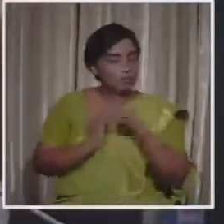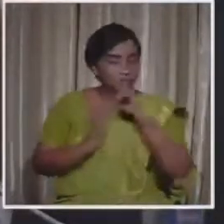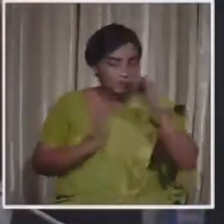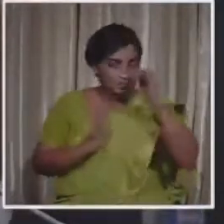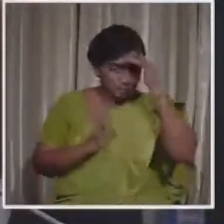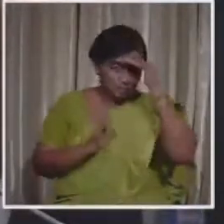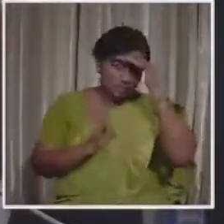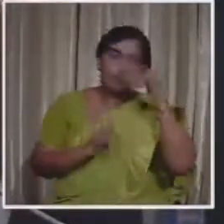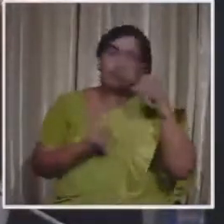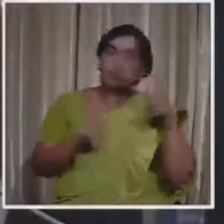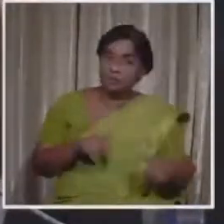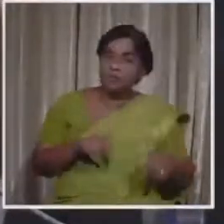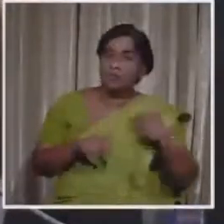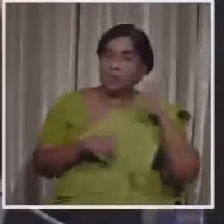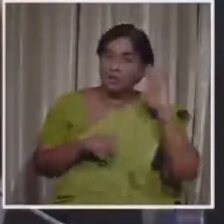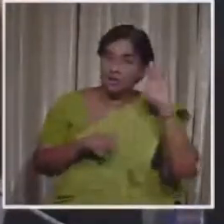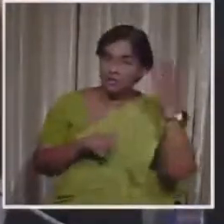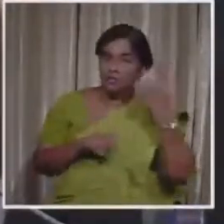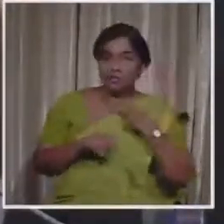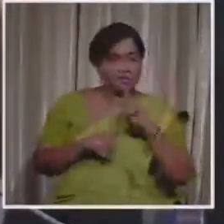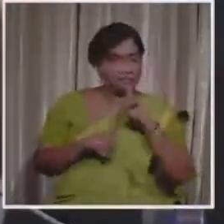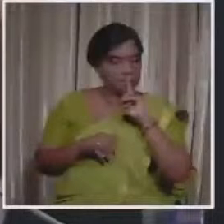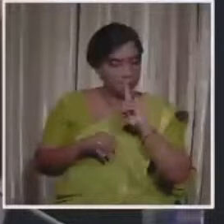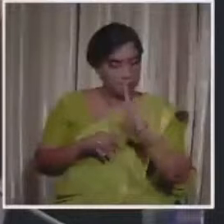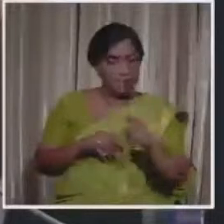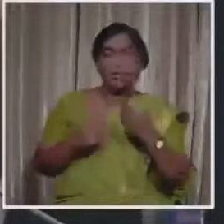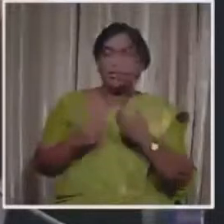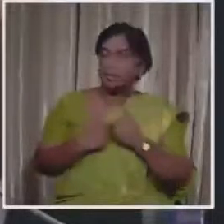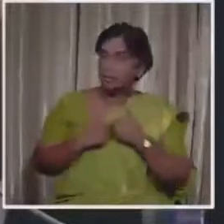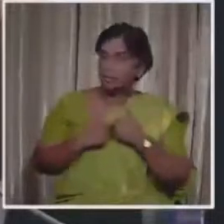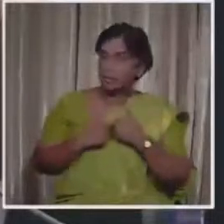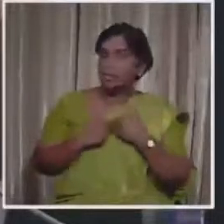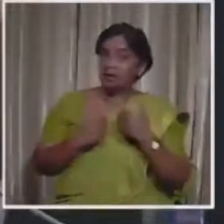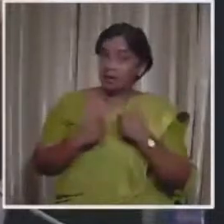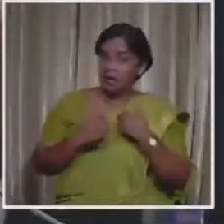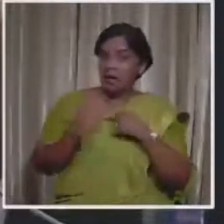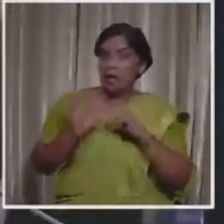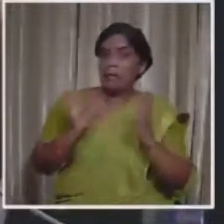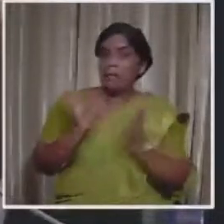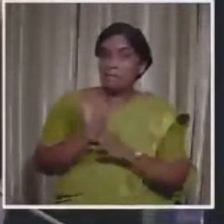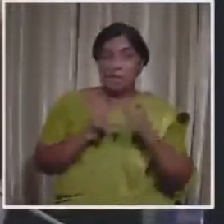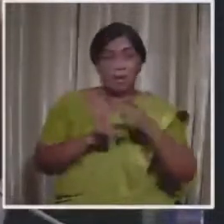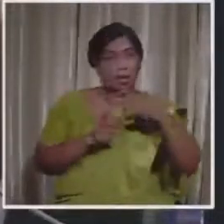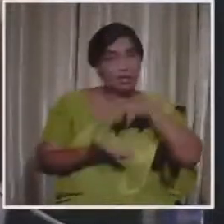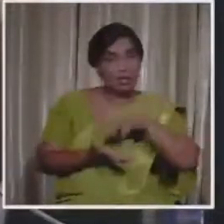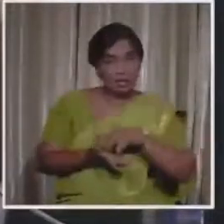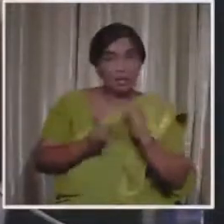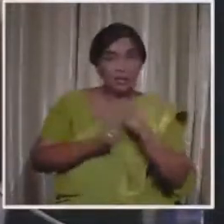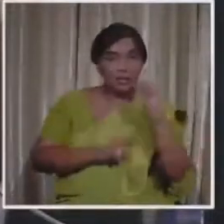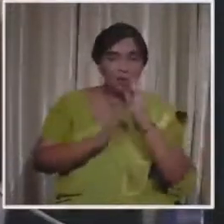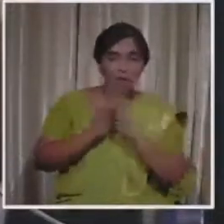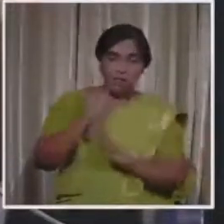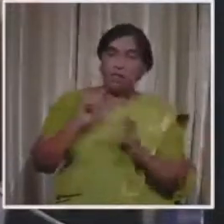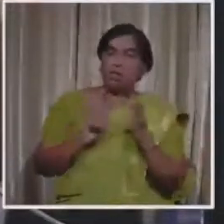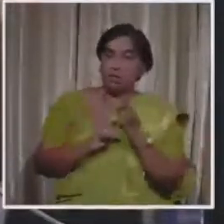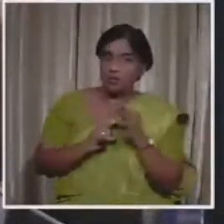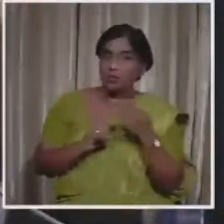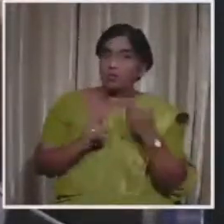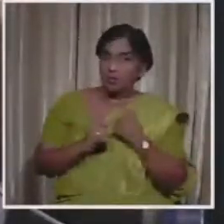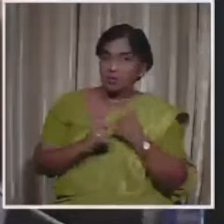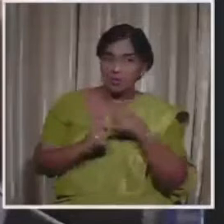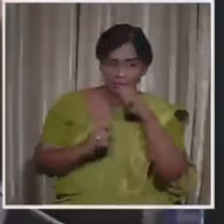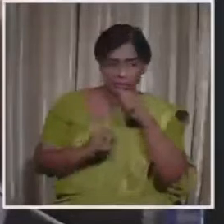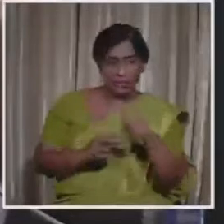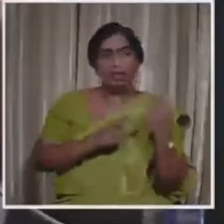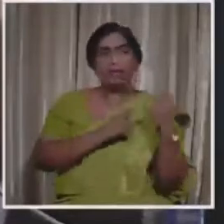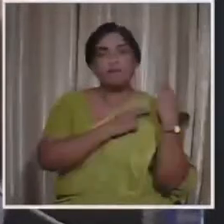කතානායකතුමනි මම විශේෂයෙන්ම මතක් කරන්න ඕන මගේ මං අම්පාර දිස්ත්‍රික්කයේ නියෝජනය කරන පාර්ලිමේන්තු මන්ත්‍රීවරයෙක් මං ඉතාම